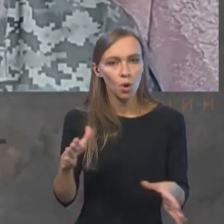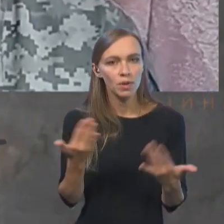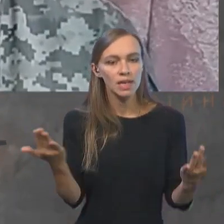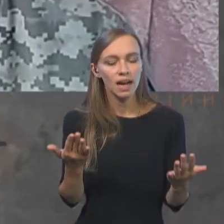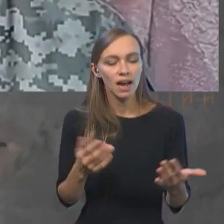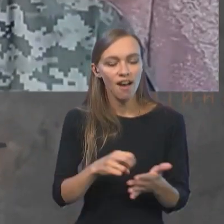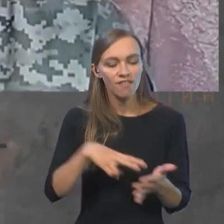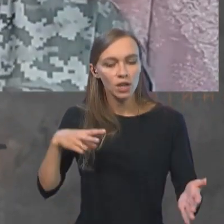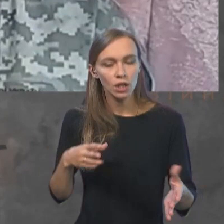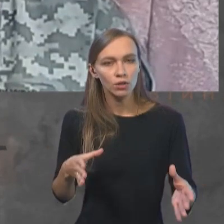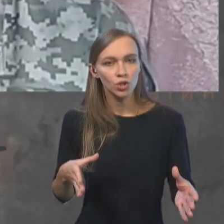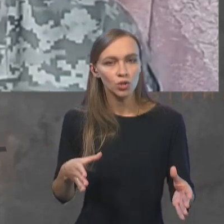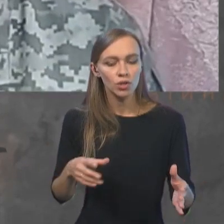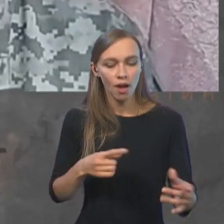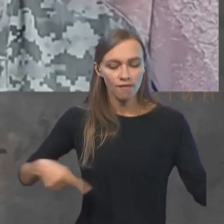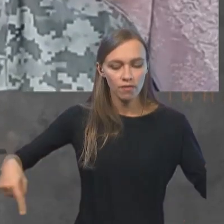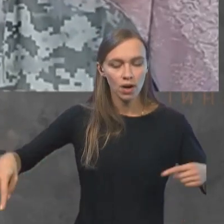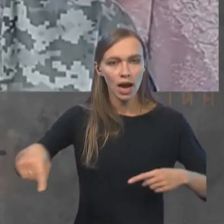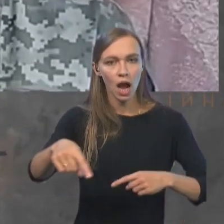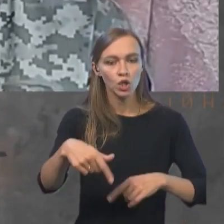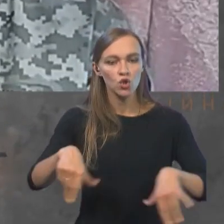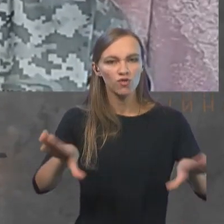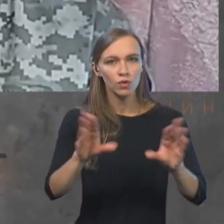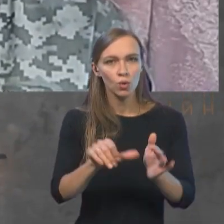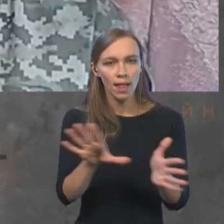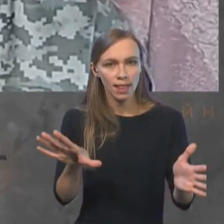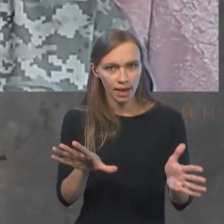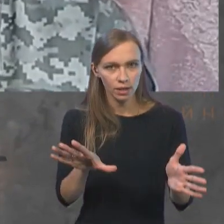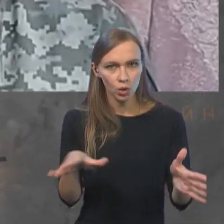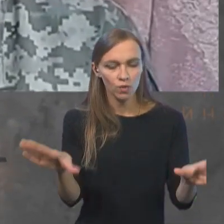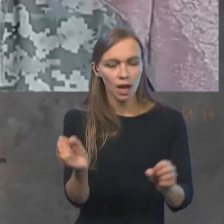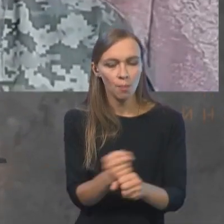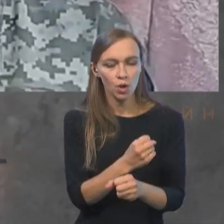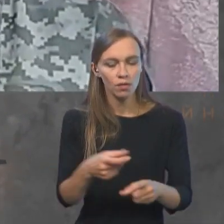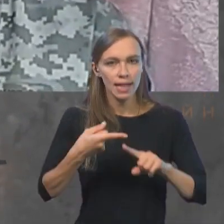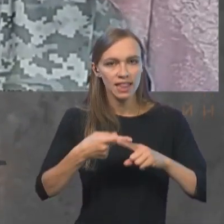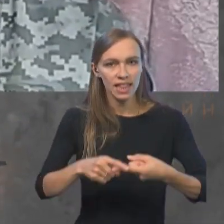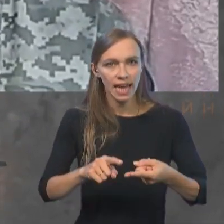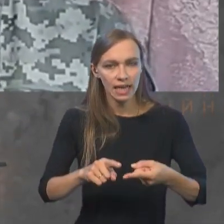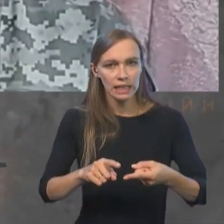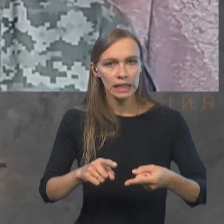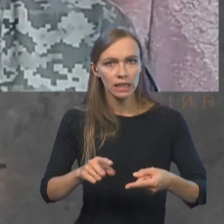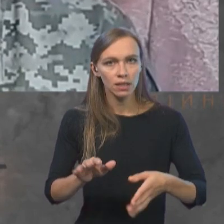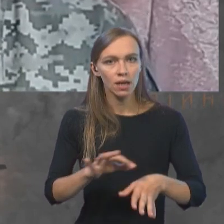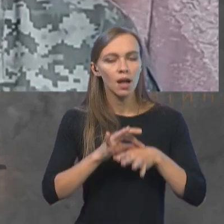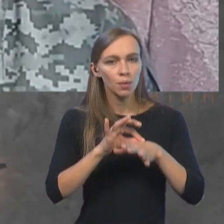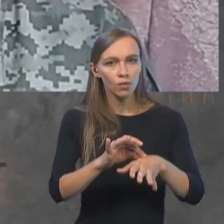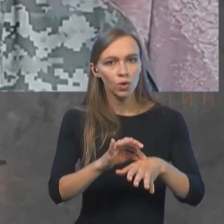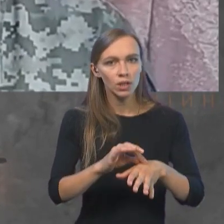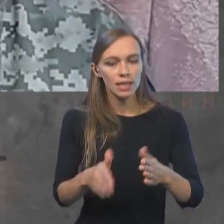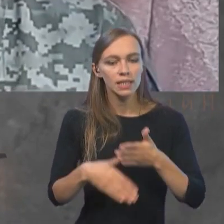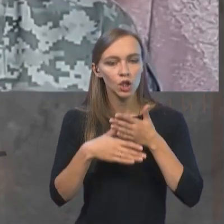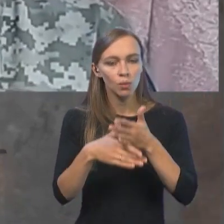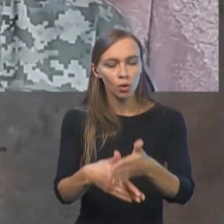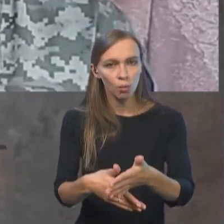всю радіоелектроніку і всю електрику. Нагадаємо, що вся бойова техніка приводиться із допомогою приводів